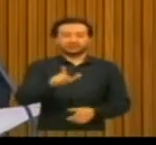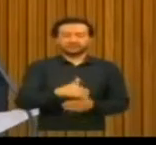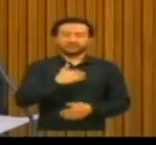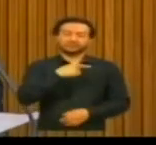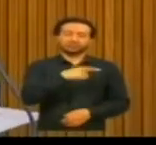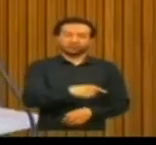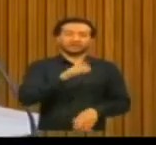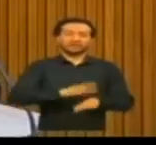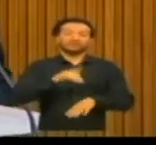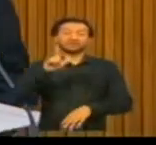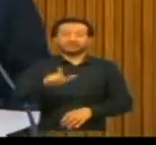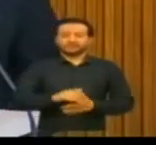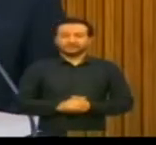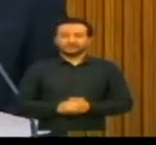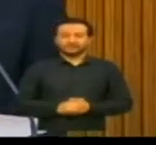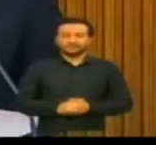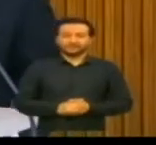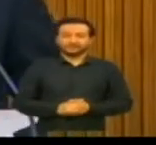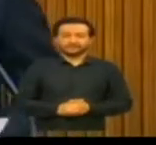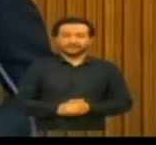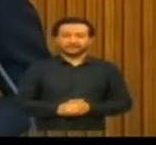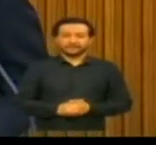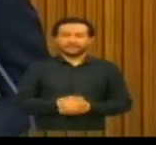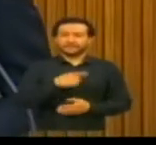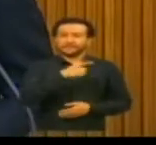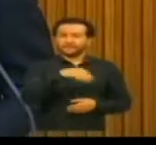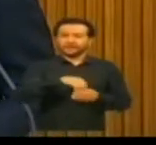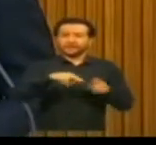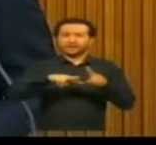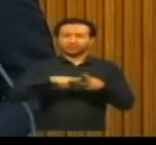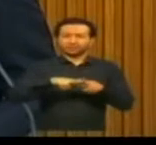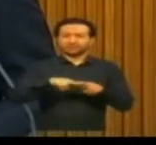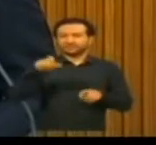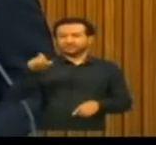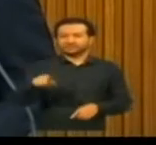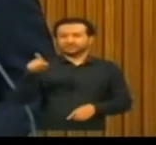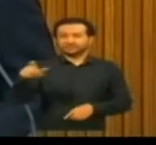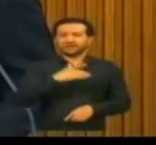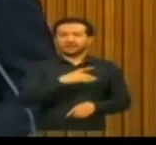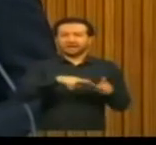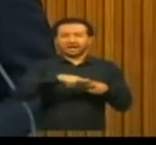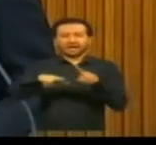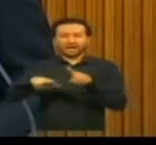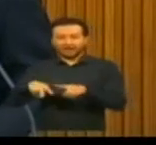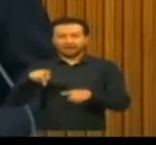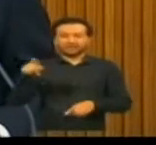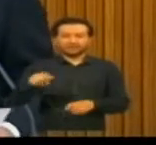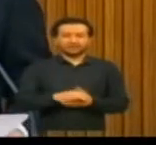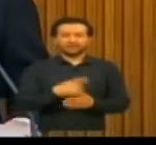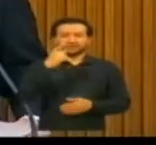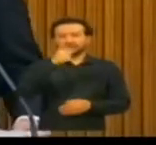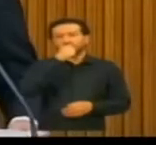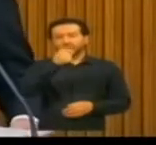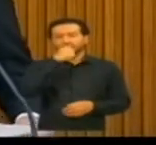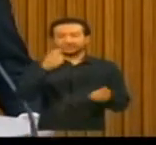bunu yapmak zorundayız. Bu arada Abdülkadir Nişancı, Anadolu Ajansı'nın bir